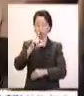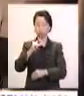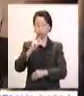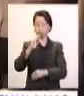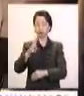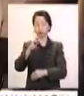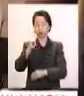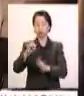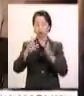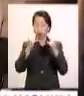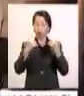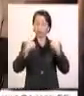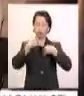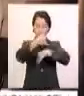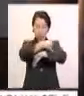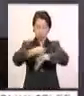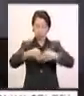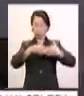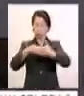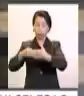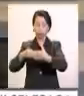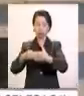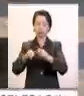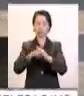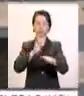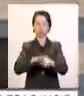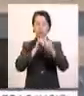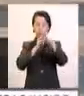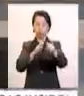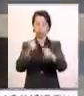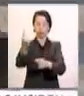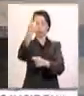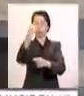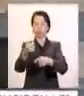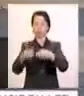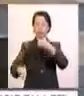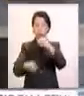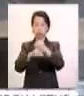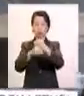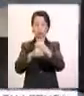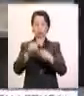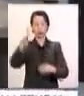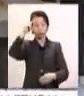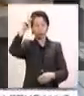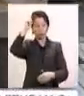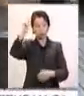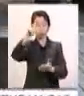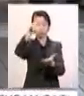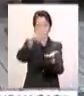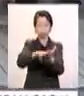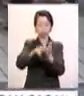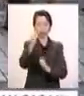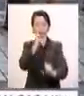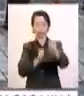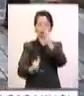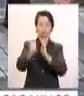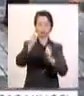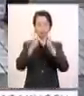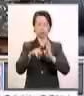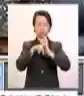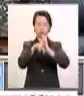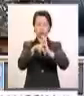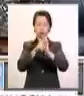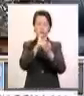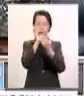garis panduan dapat dilaksana. Ketika menjawab soalan tambahan Ahli Parlimen Kuala Terengganu mengenai status lakonan pelakon yang